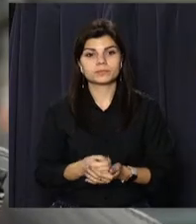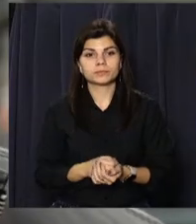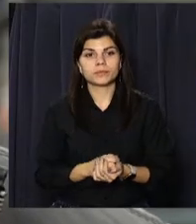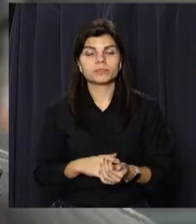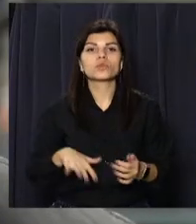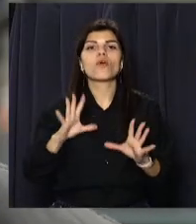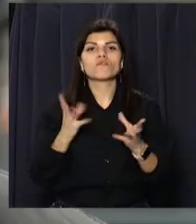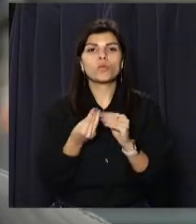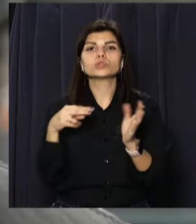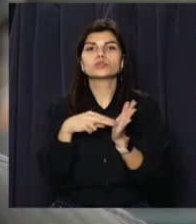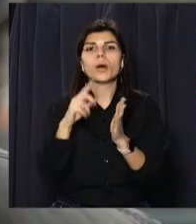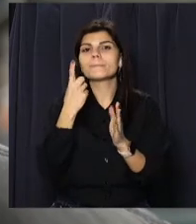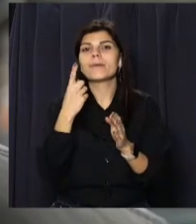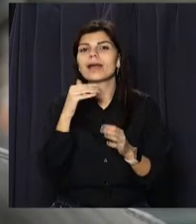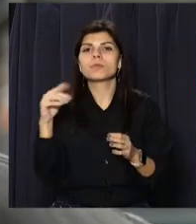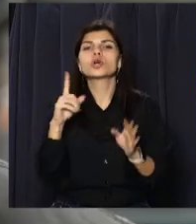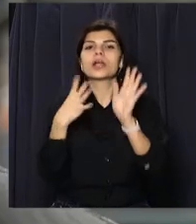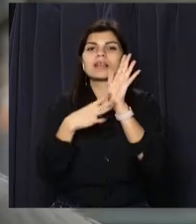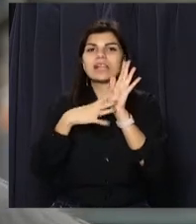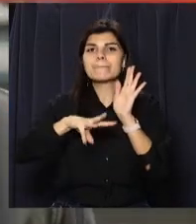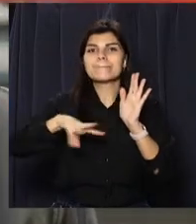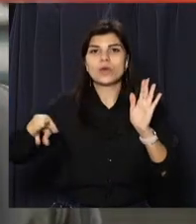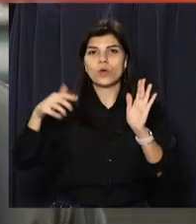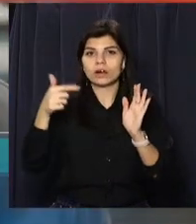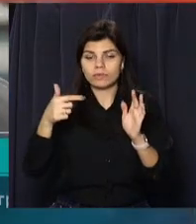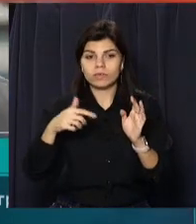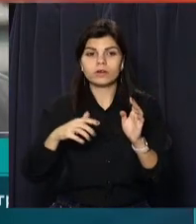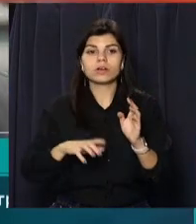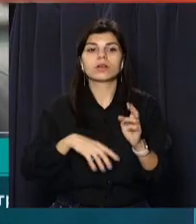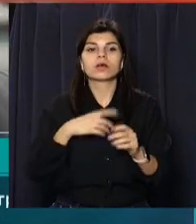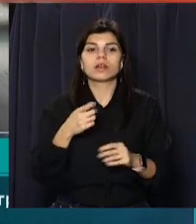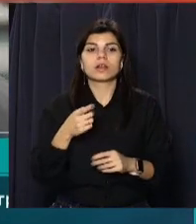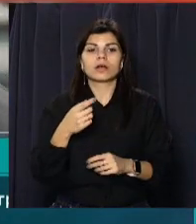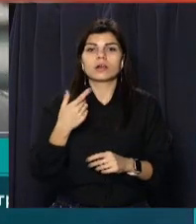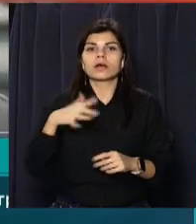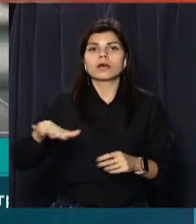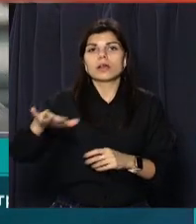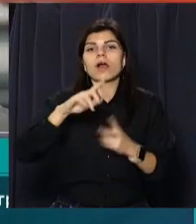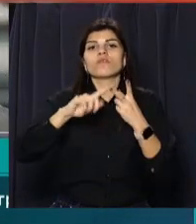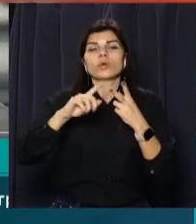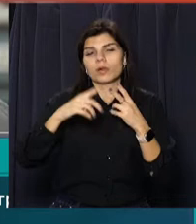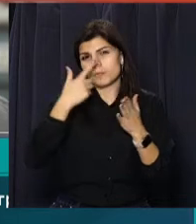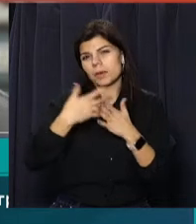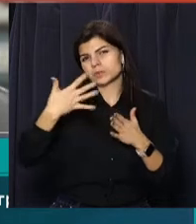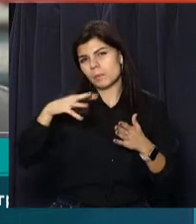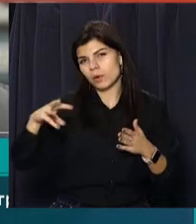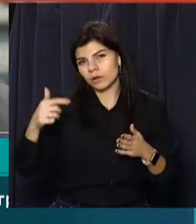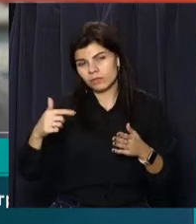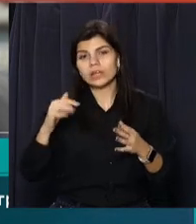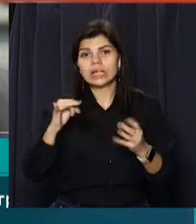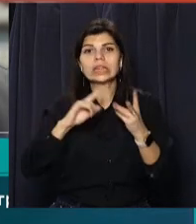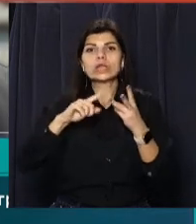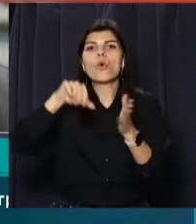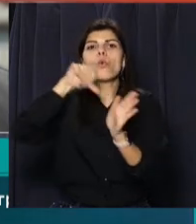Общая стоимость первого этапа порядка 90 миллионов гривен, второго участка где-то порядка 50 миллионов гривен. И